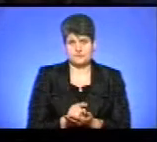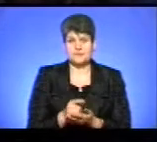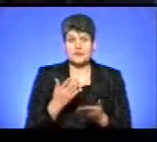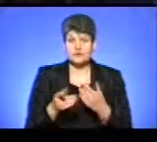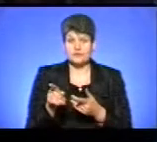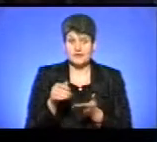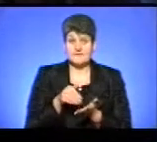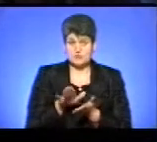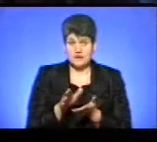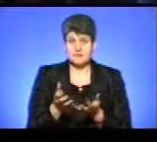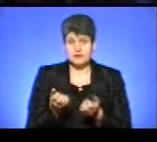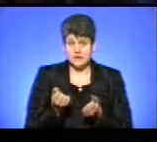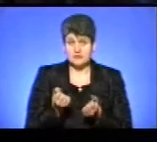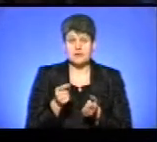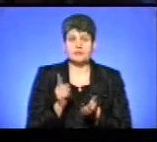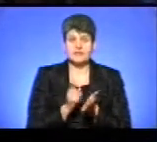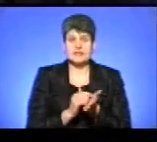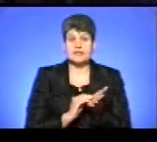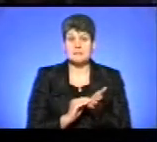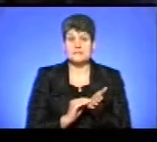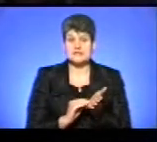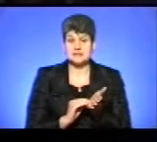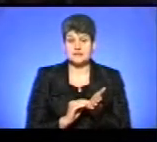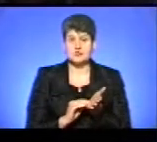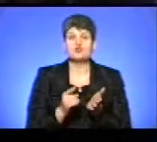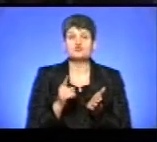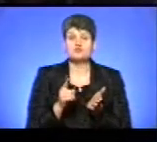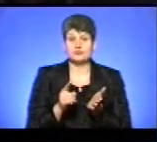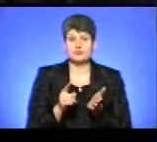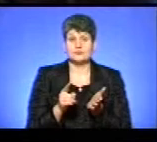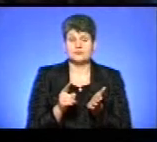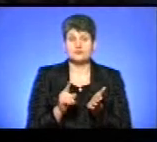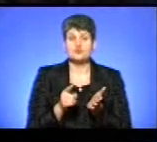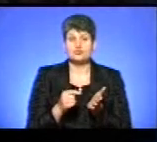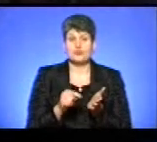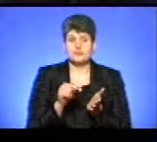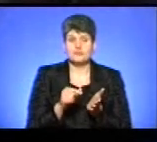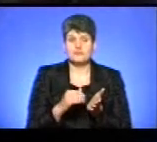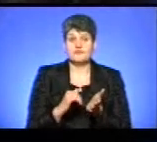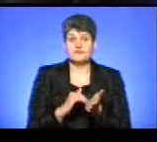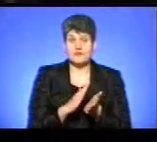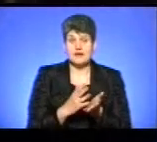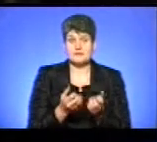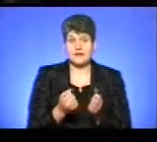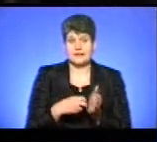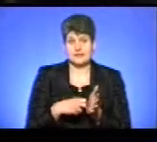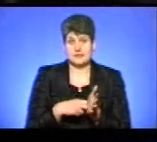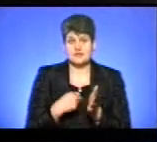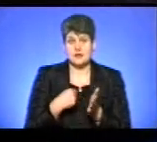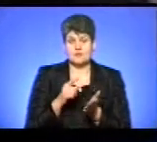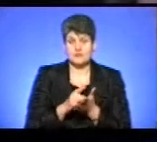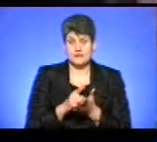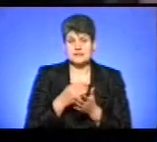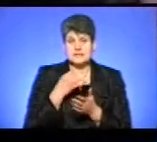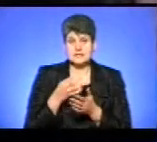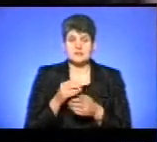вони відмовляються брати, вони б мали б мені написати, тобто чому вони відмовляють прийняти цей лист. Я сама повідомила